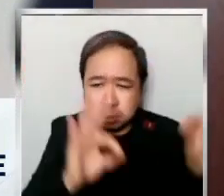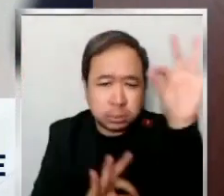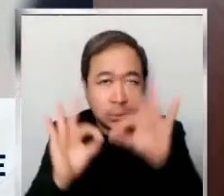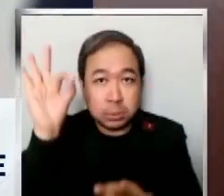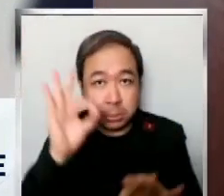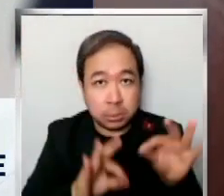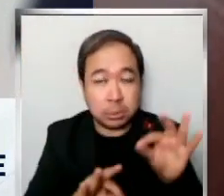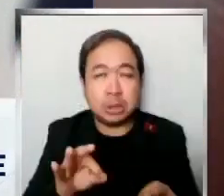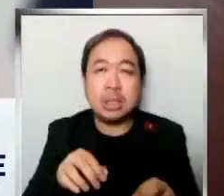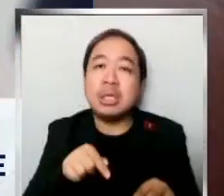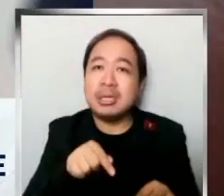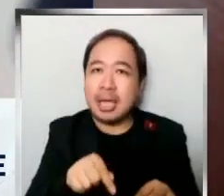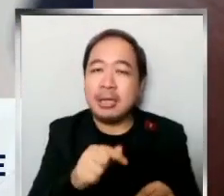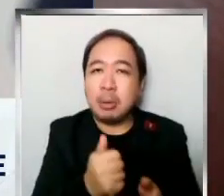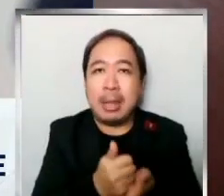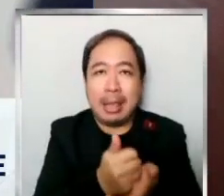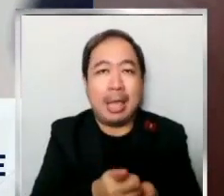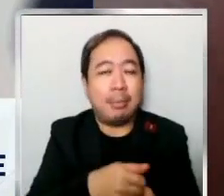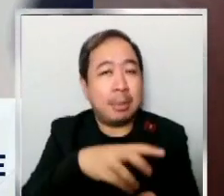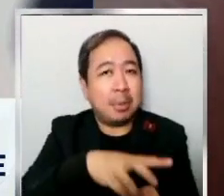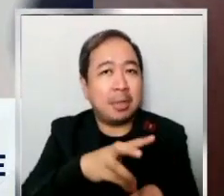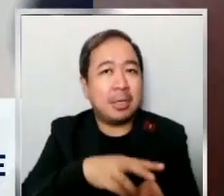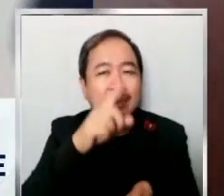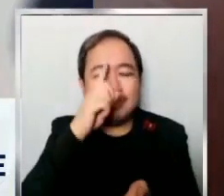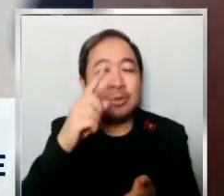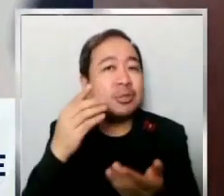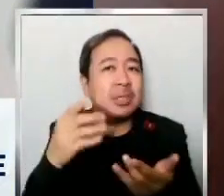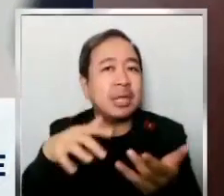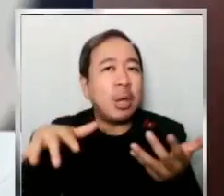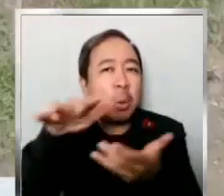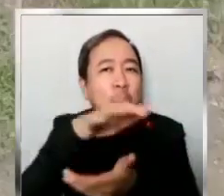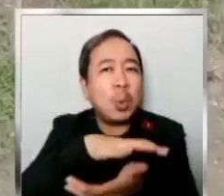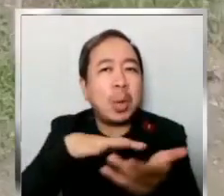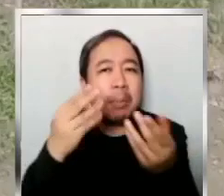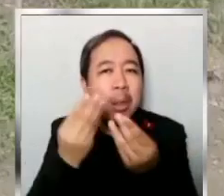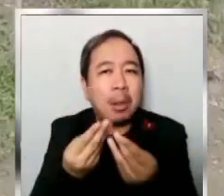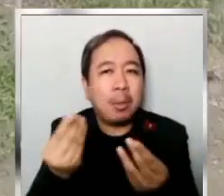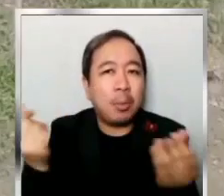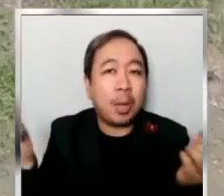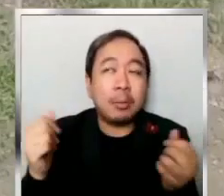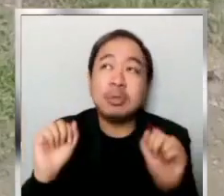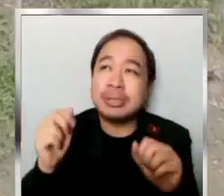ulap at mas naging maaliwalas, kaya mas nasilayan ang ganda ng buwan kagabi.